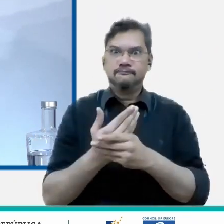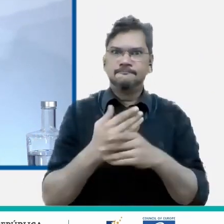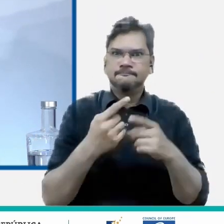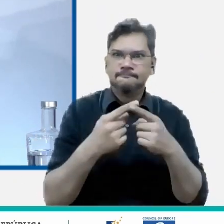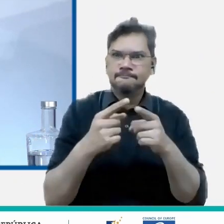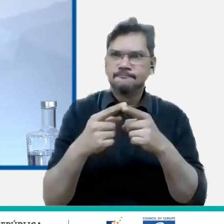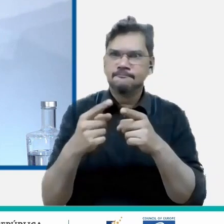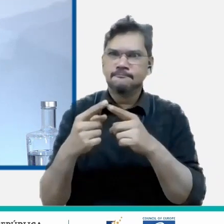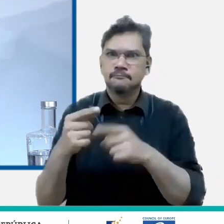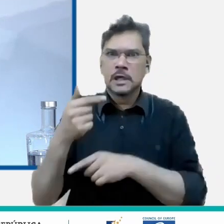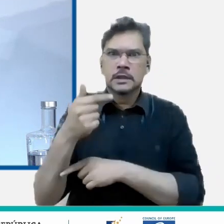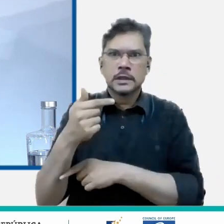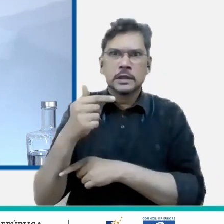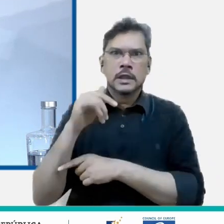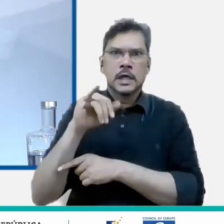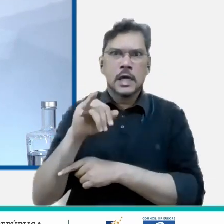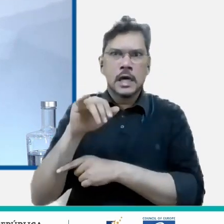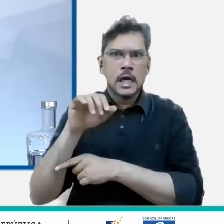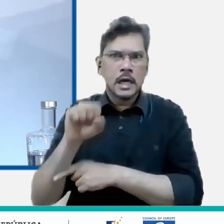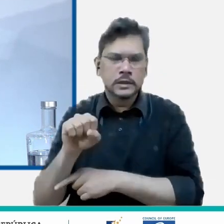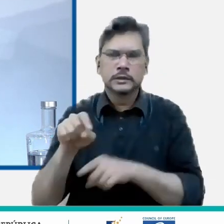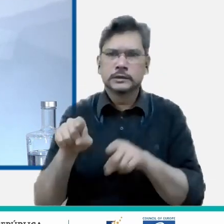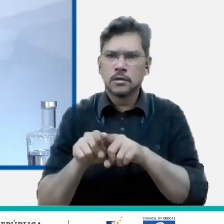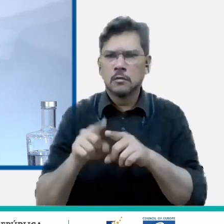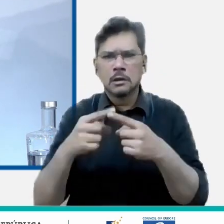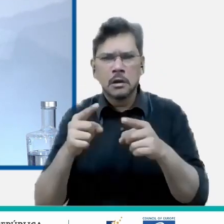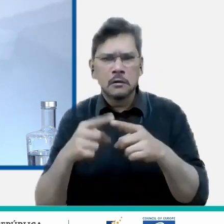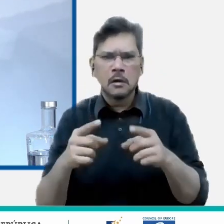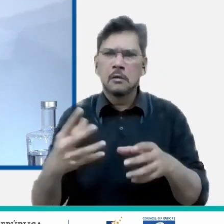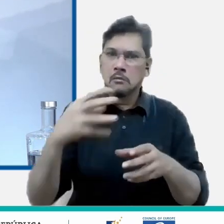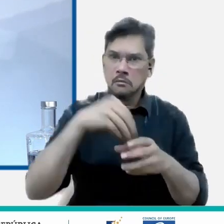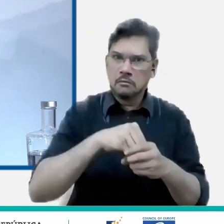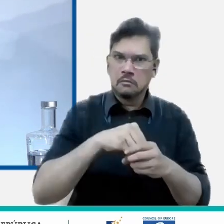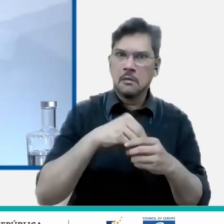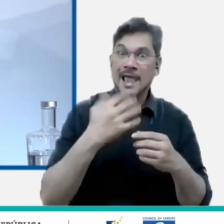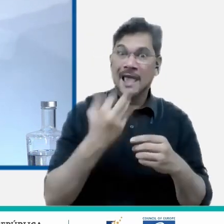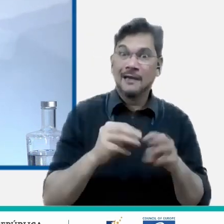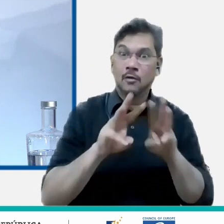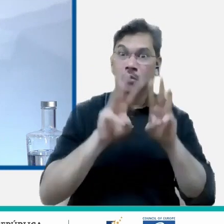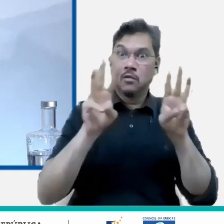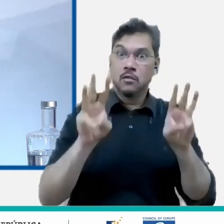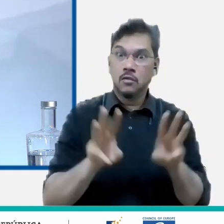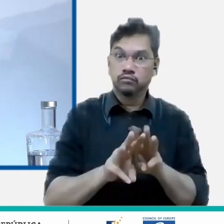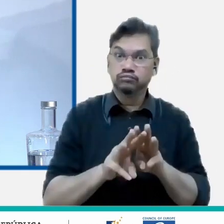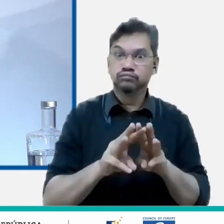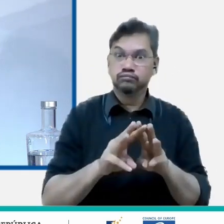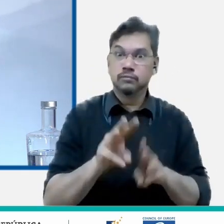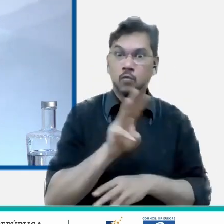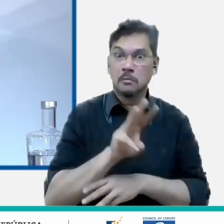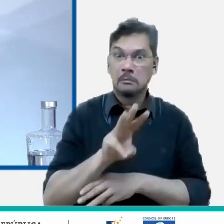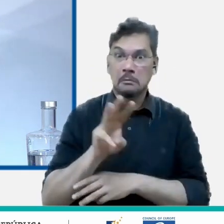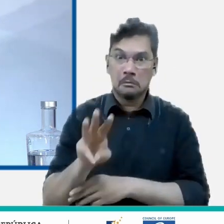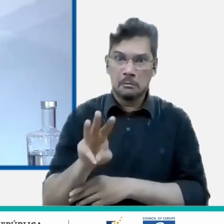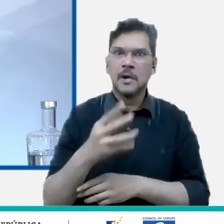дальше. Это участие, вовлеченность населения в процессе оповещения об угрозе или фактически произошедшей чрезвычайной ситуации. И